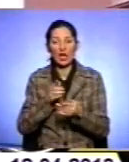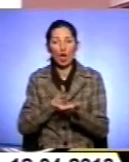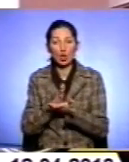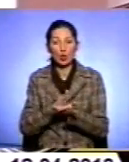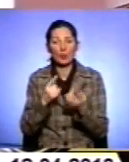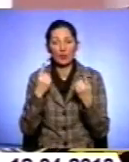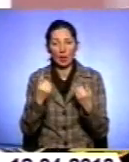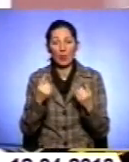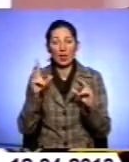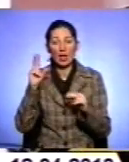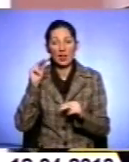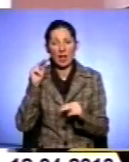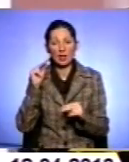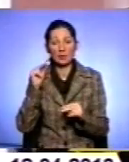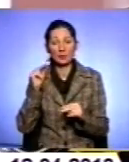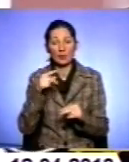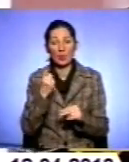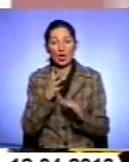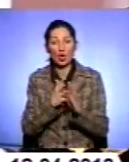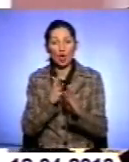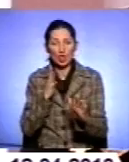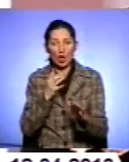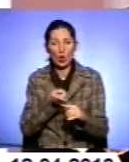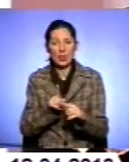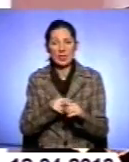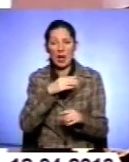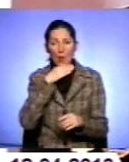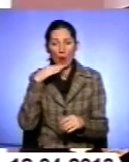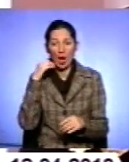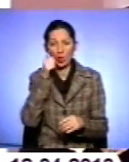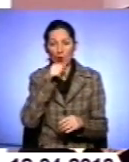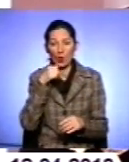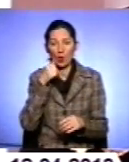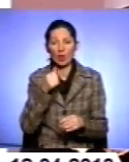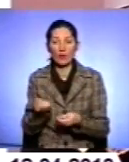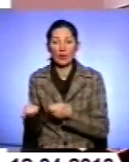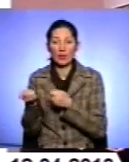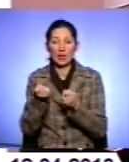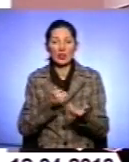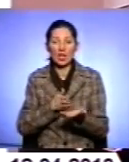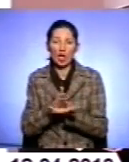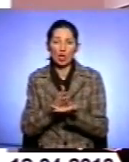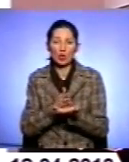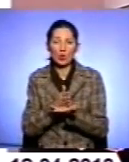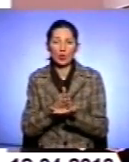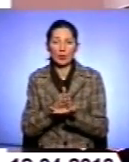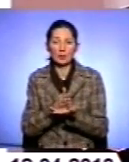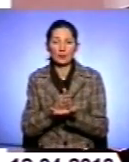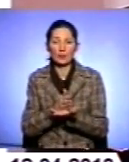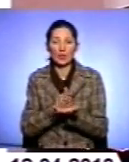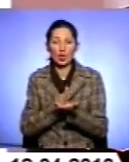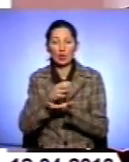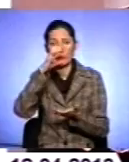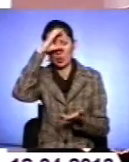це знаменна дата. В першу чергу, це багато років несення служби, служби